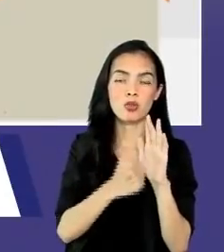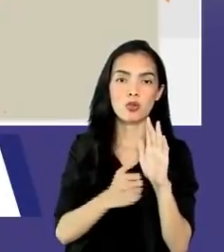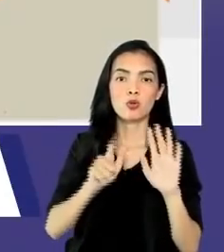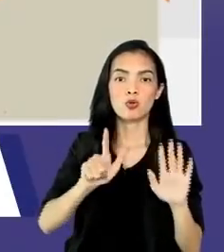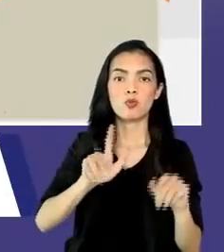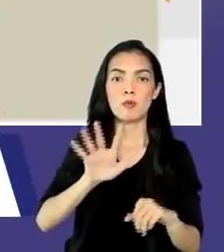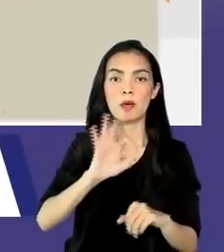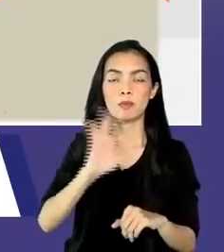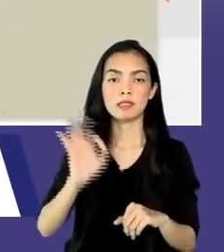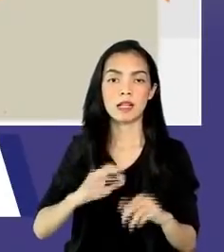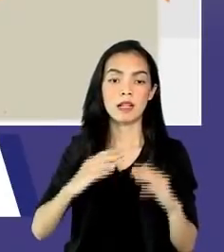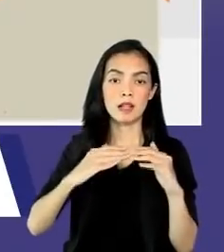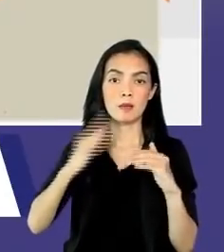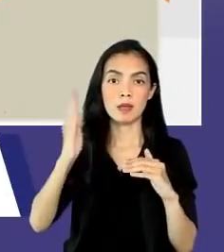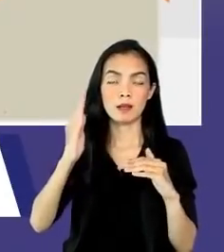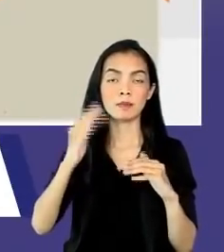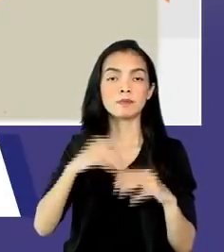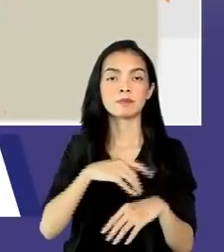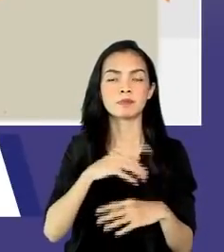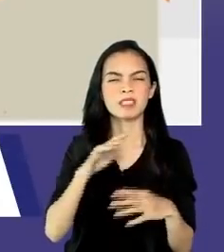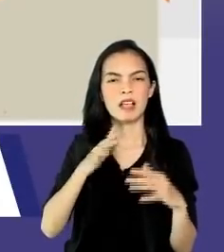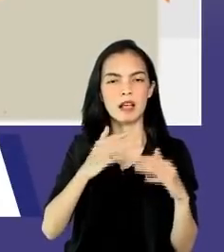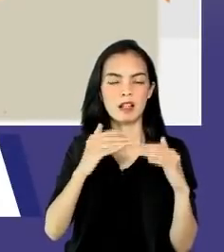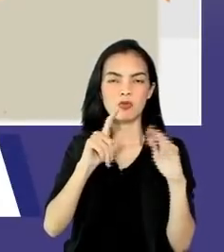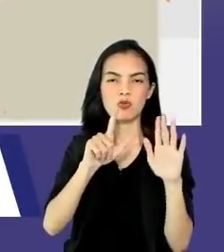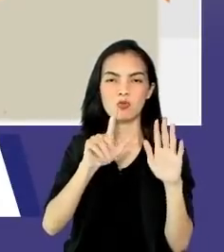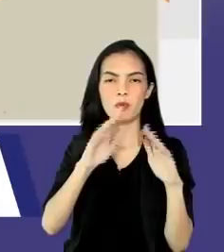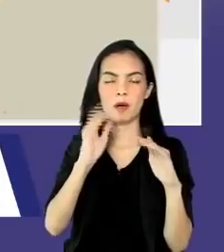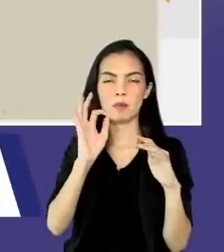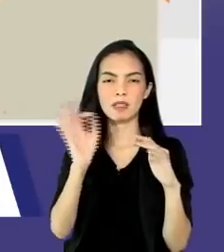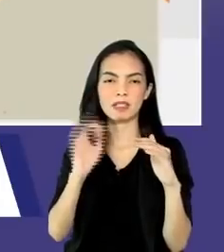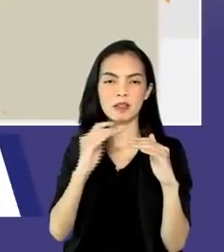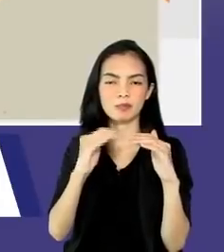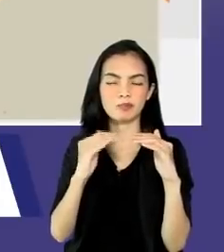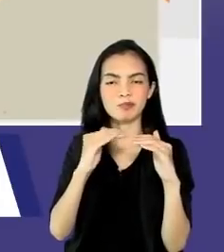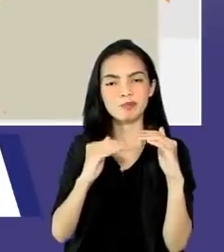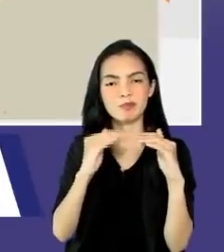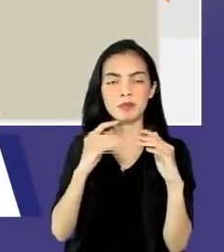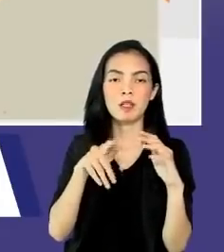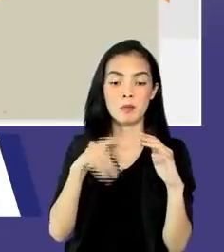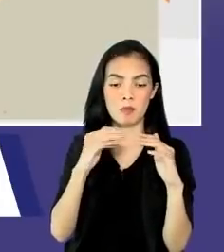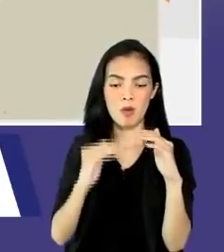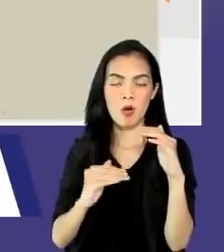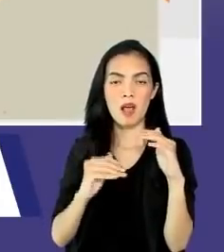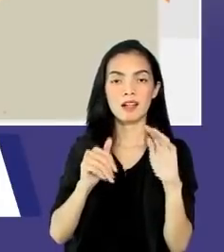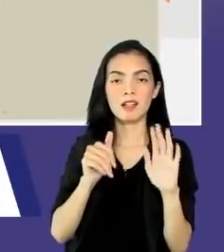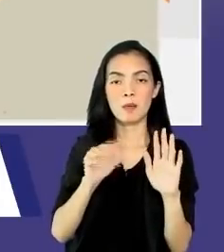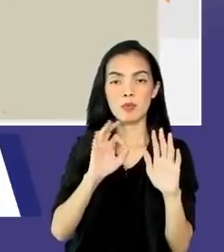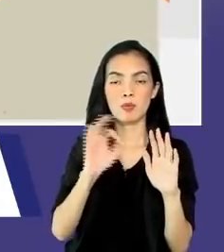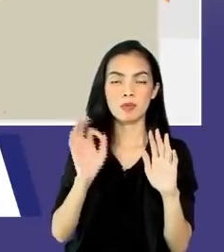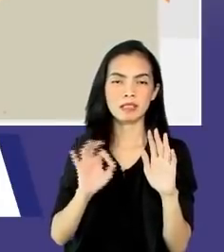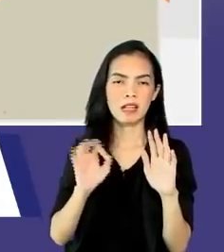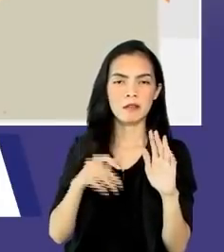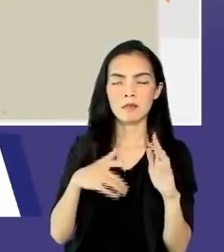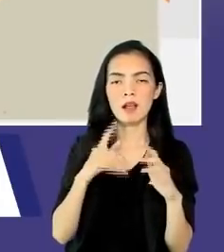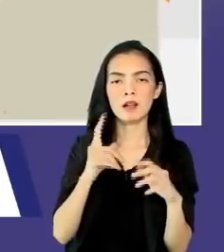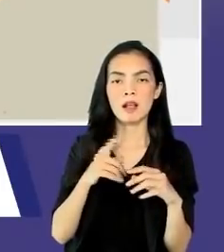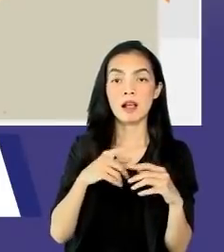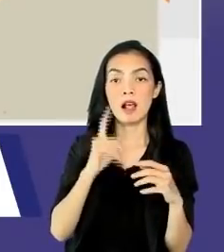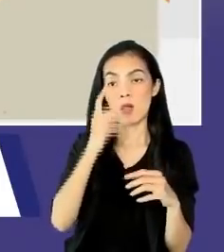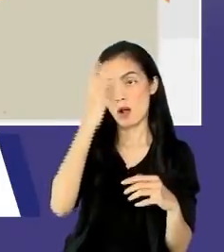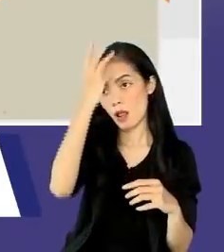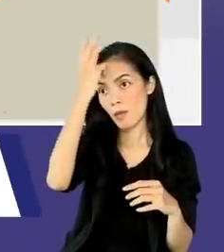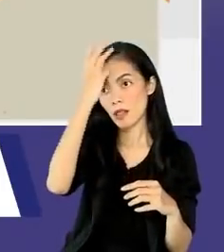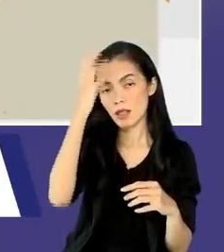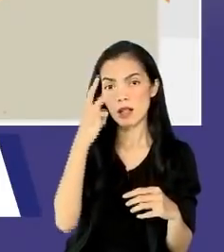75%, ada juga yang kepatuhannya mungkin di atas 60 dan di bawah 75%. Misalnya Kalimantan gitu ya, kita lihat